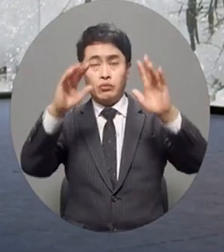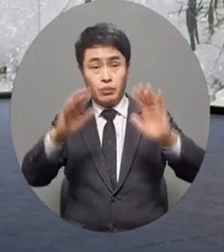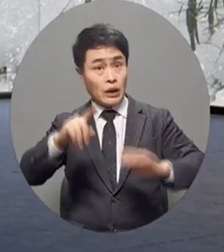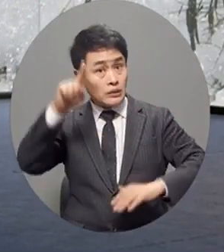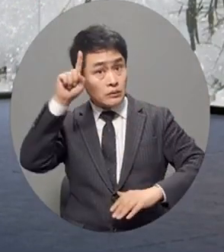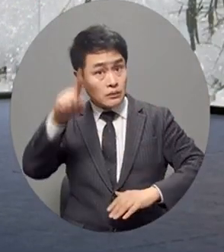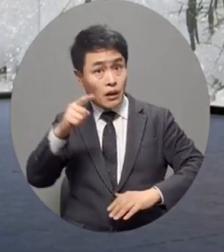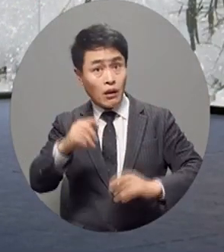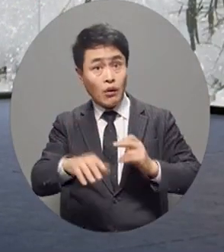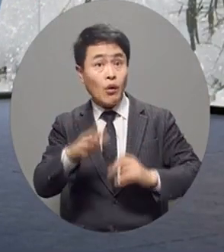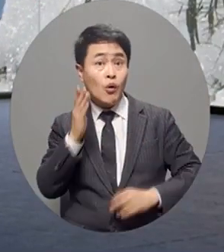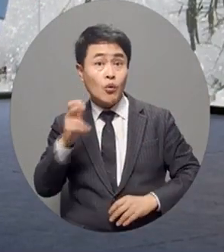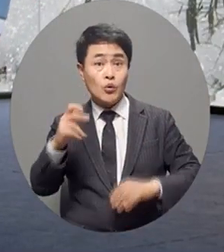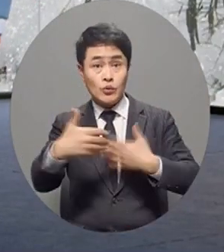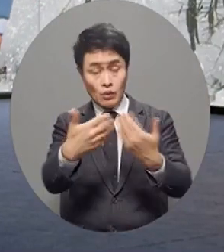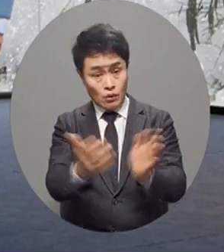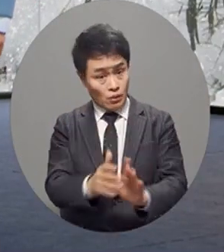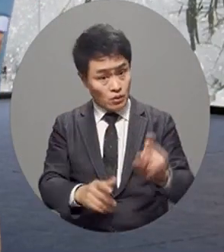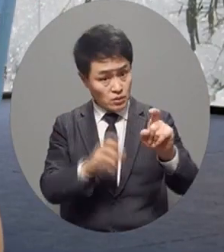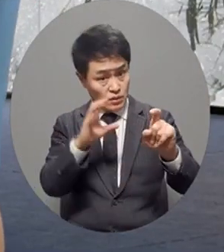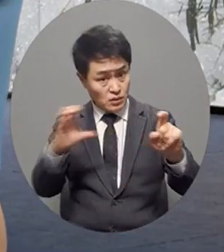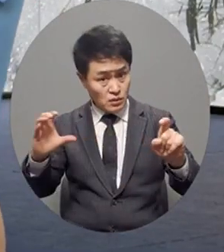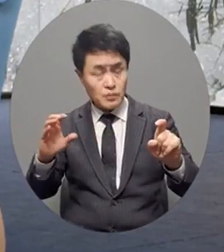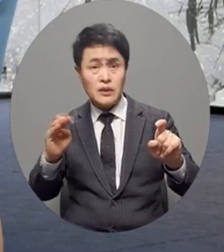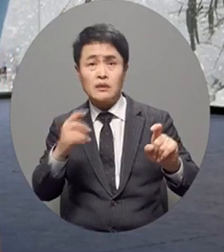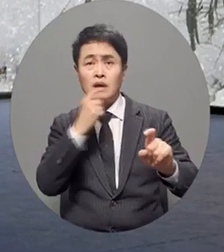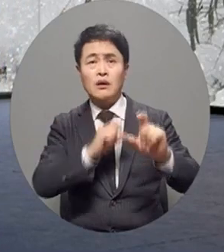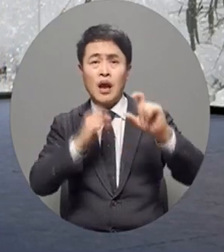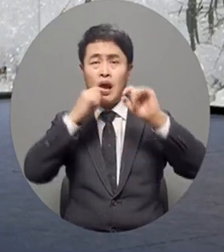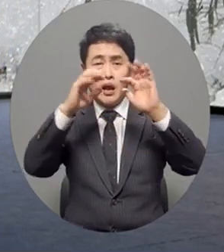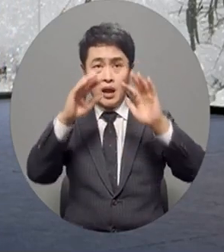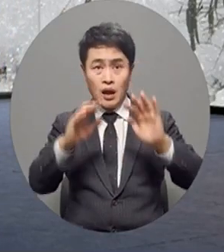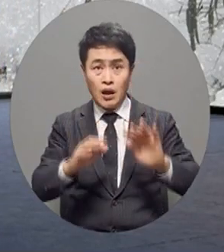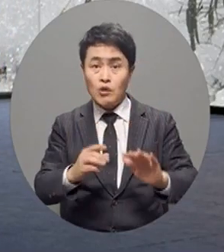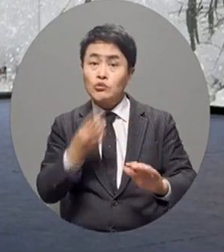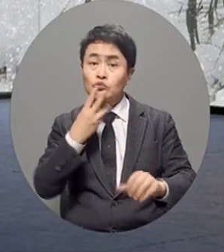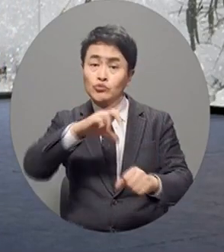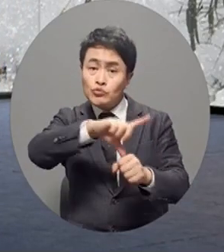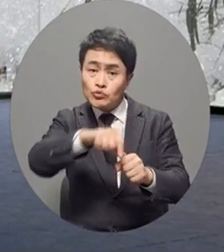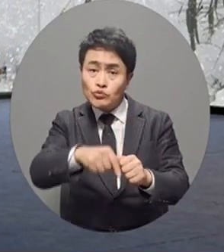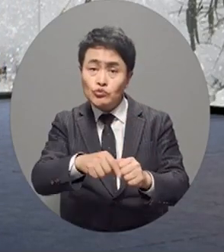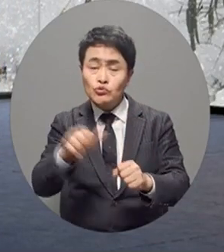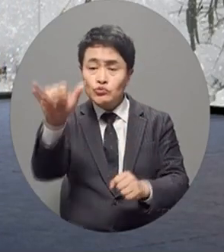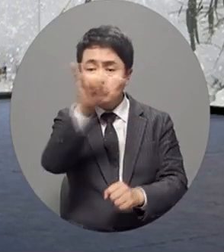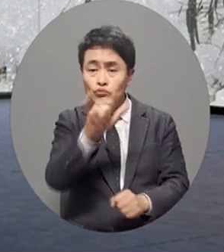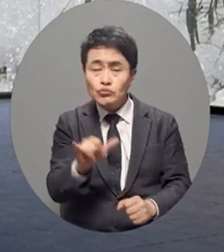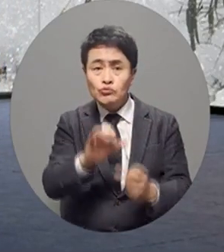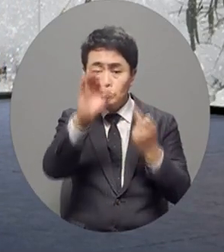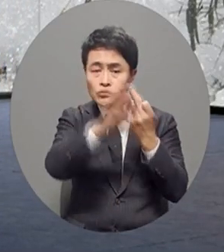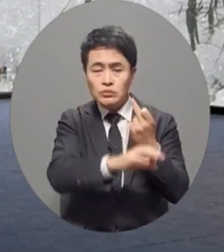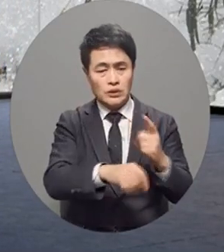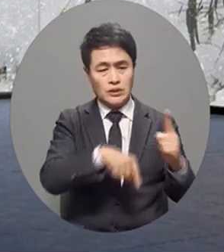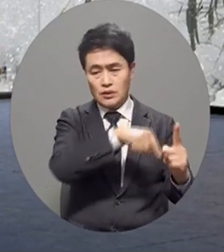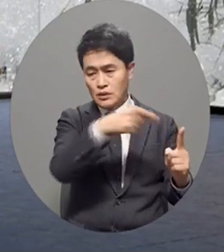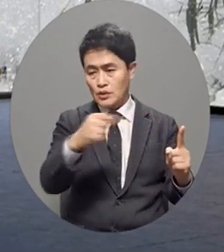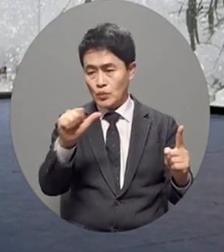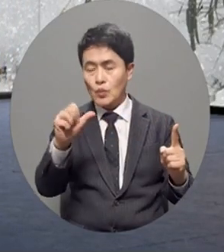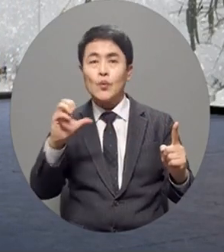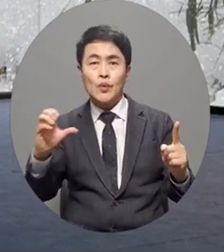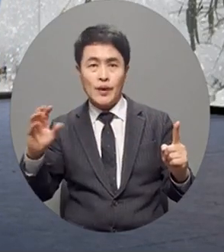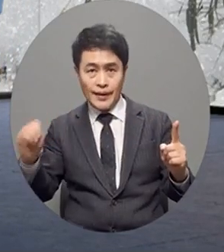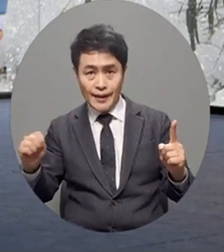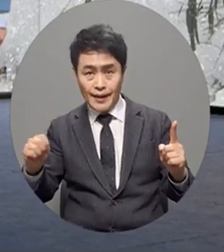내일까지 울릉도와 독도에 최고 10cm가량 많은 눈이 쏟아지겠고요. 수도권을 비롯한 중서부 지방에도 1에서 많게는